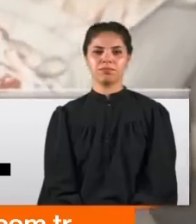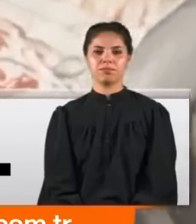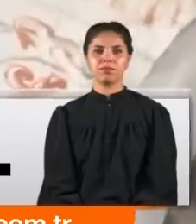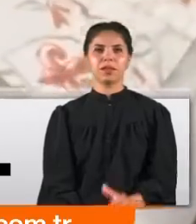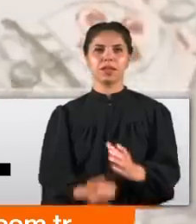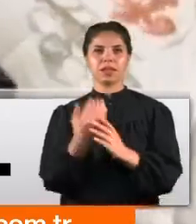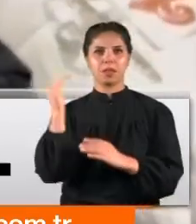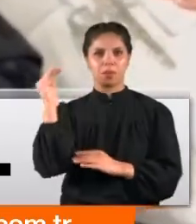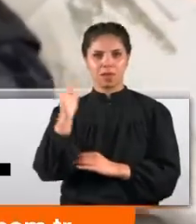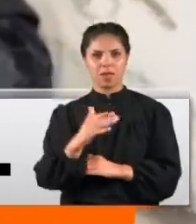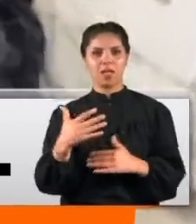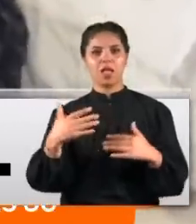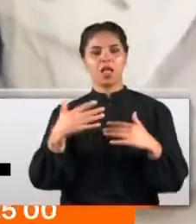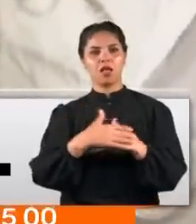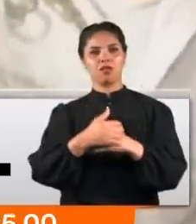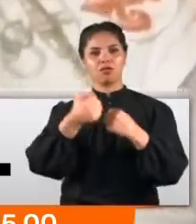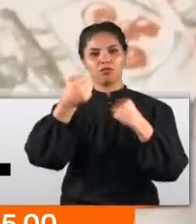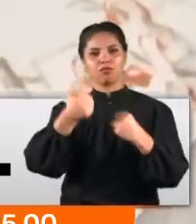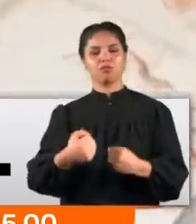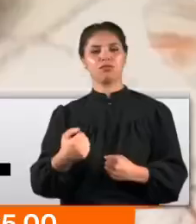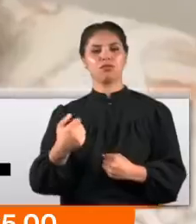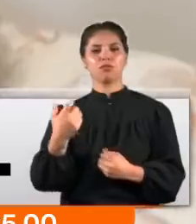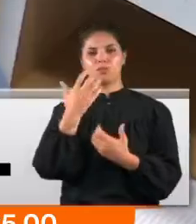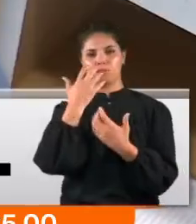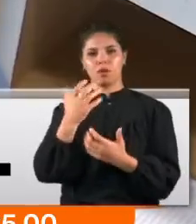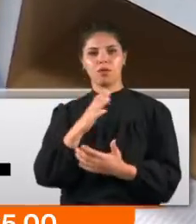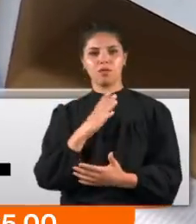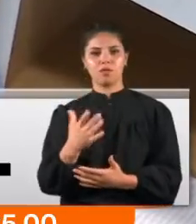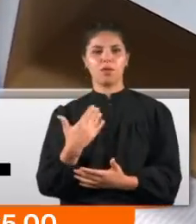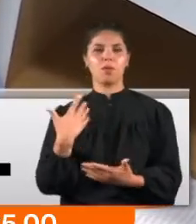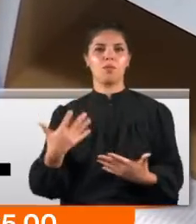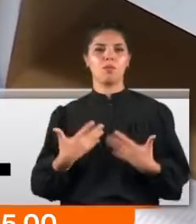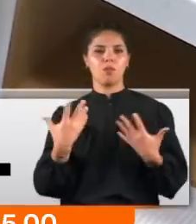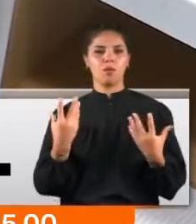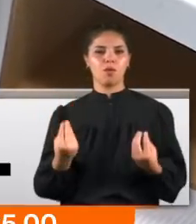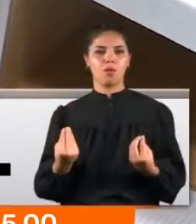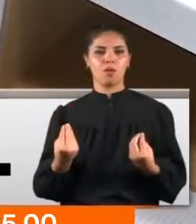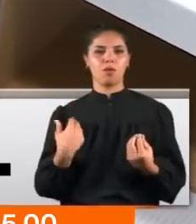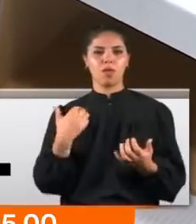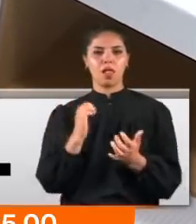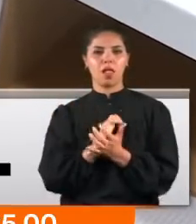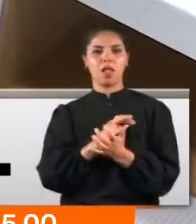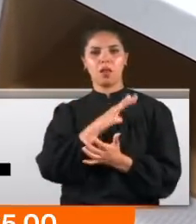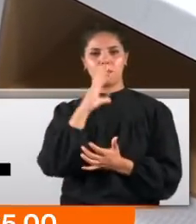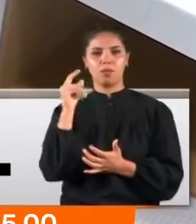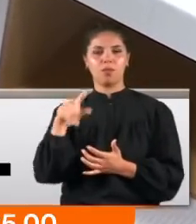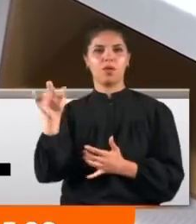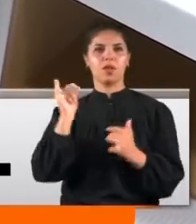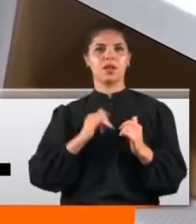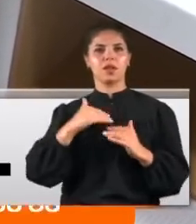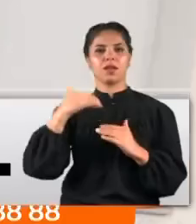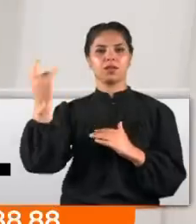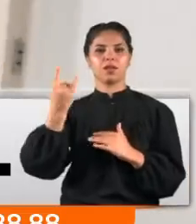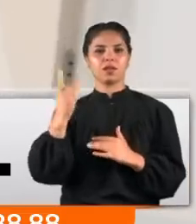Sabah geliyorlar, akşama kadar özenle bakılıyorlar. Bizim için bir motive oluyor, güzel oluyor. Ailem de mutlu. Onlar da rahat geziyorlar